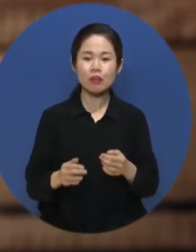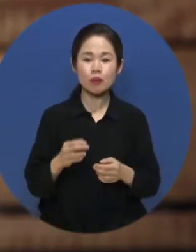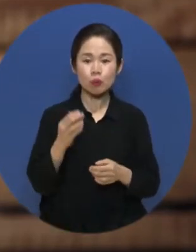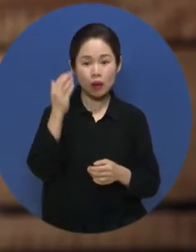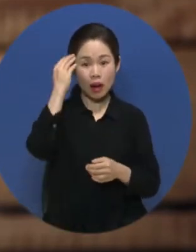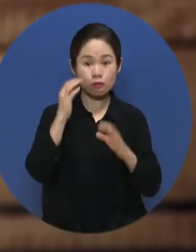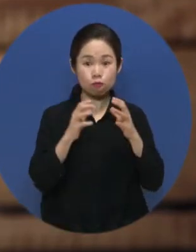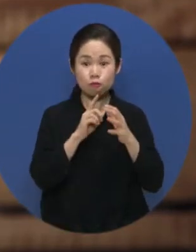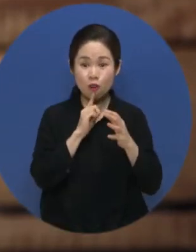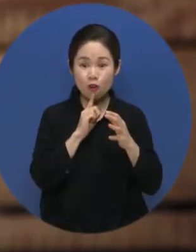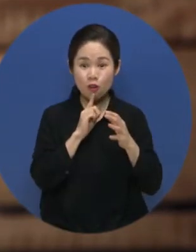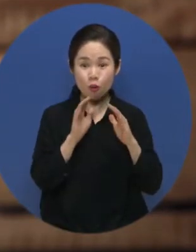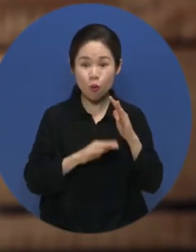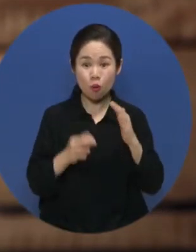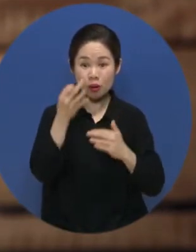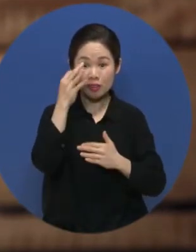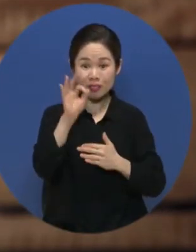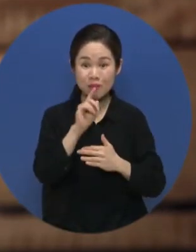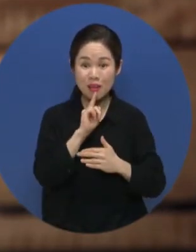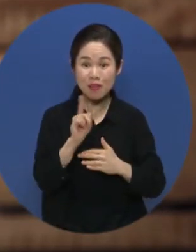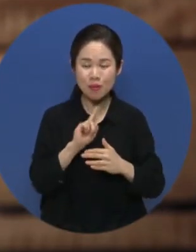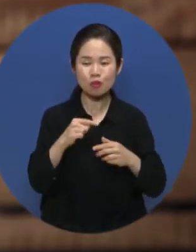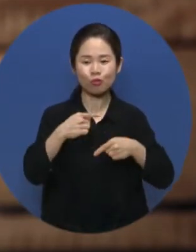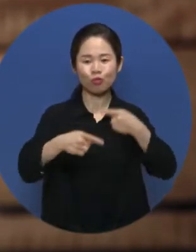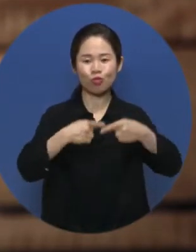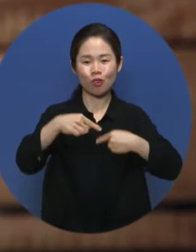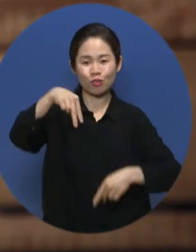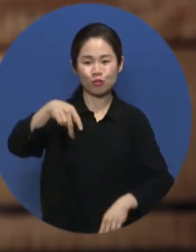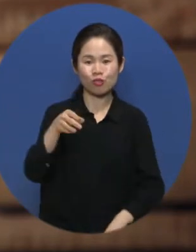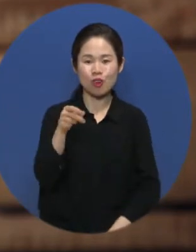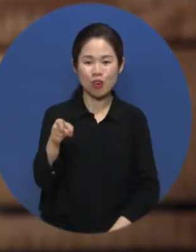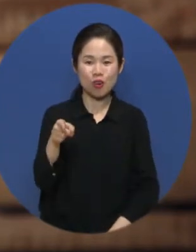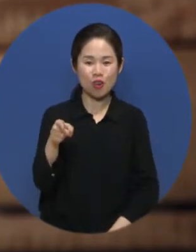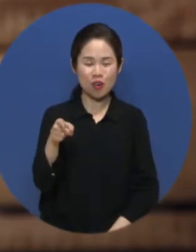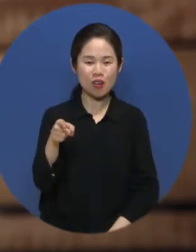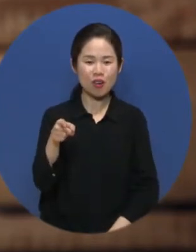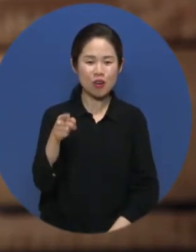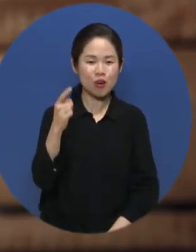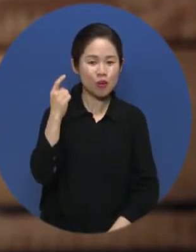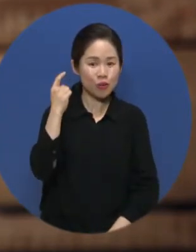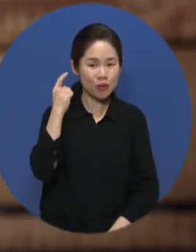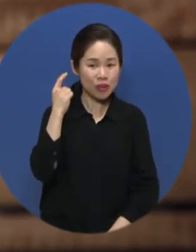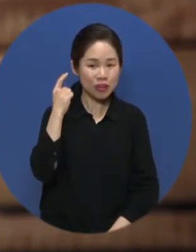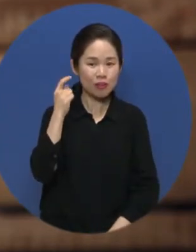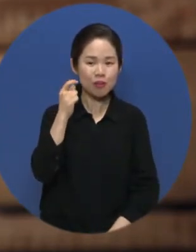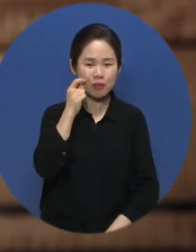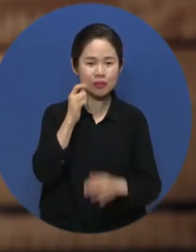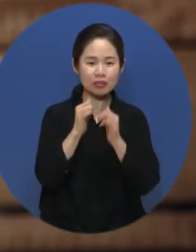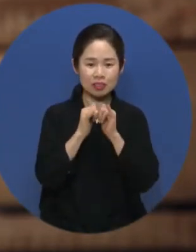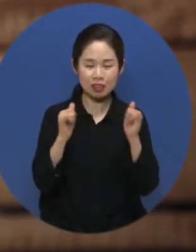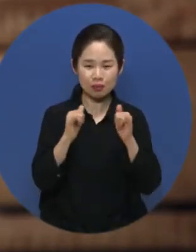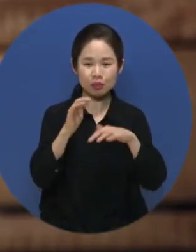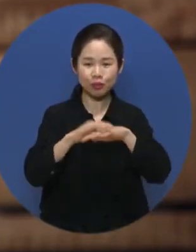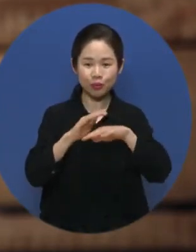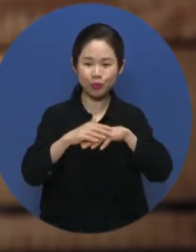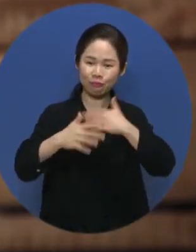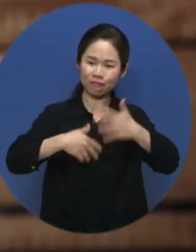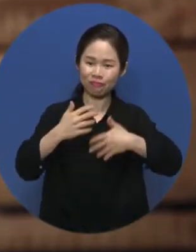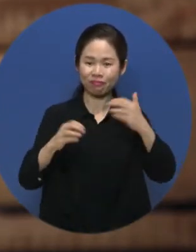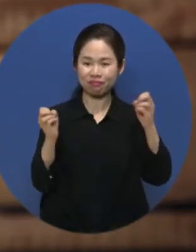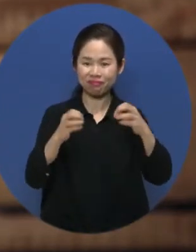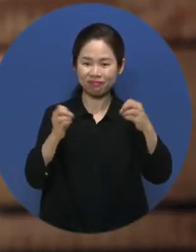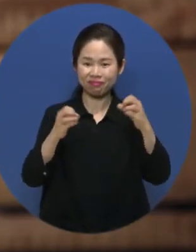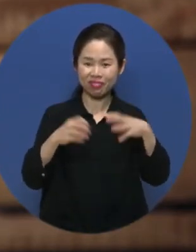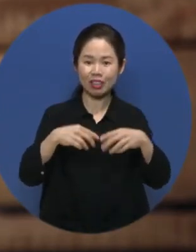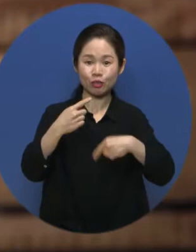수어라는 게 있습니다. 귀가 들리지 않는 분들이 손동작을 통해서 의사소통을 하는 방법이 수어,